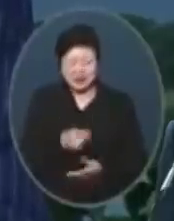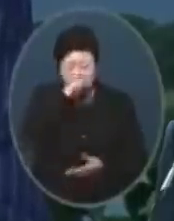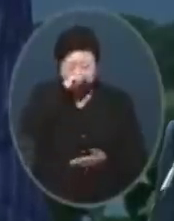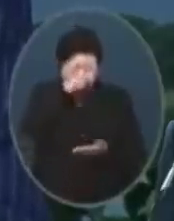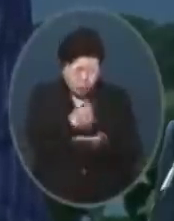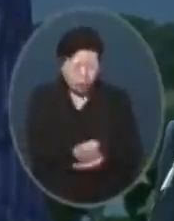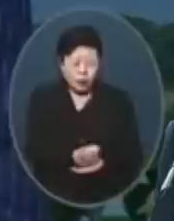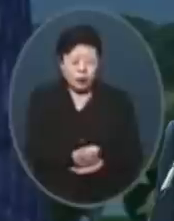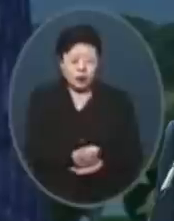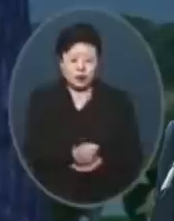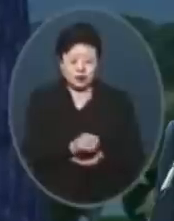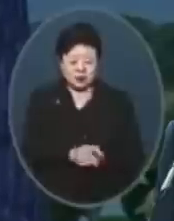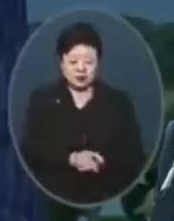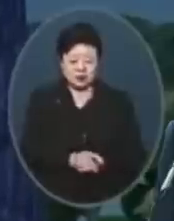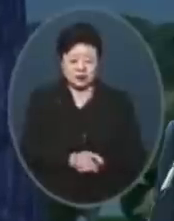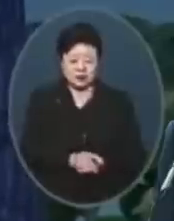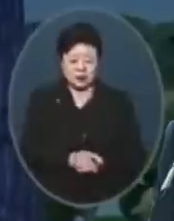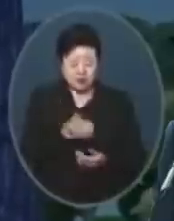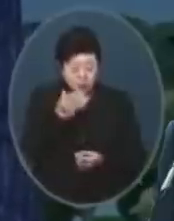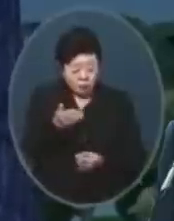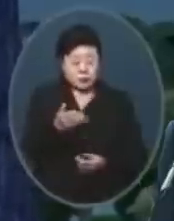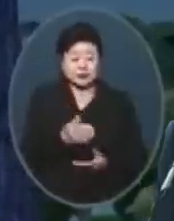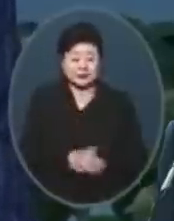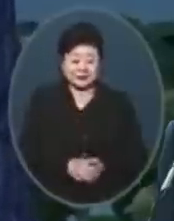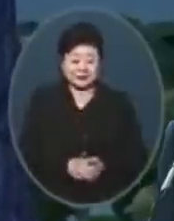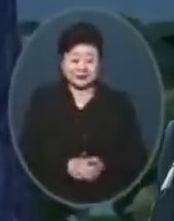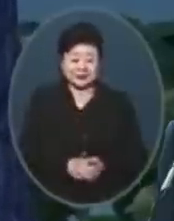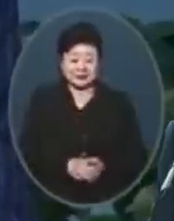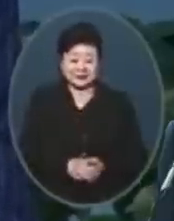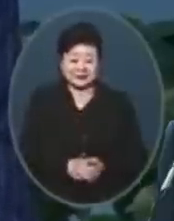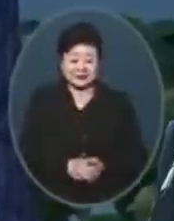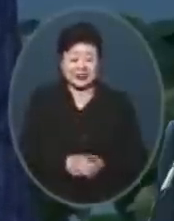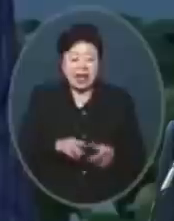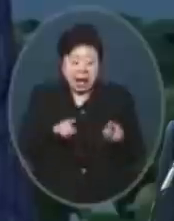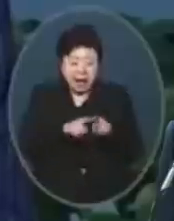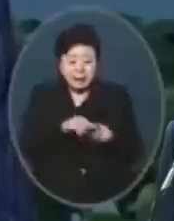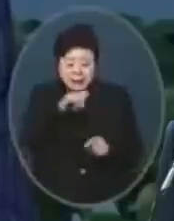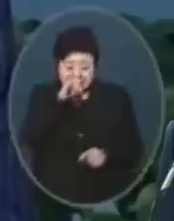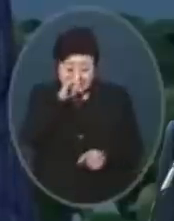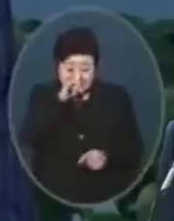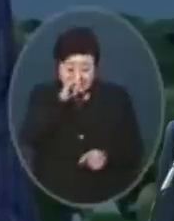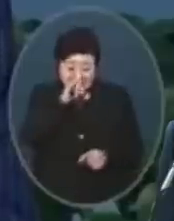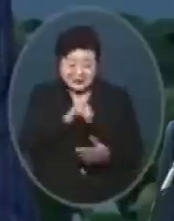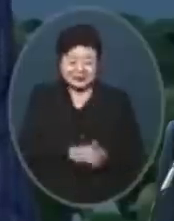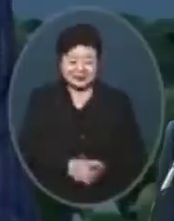형통의 기운이 여러분에게 같이 있으니까